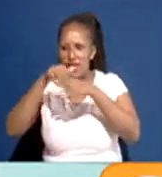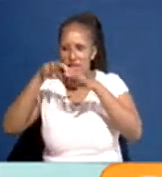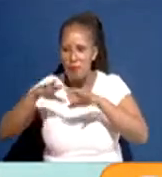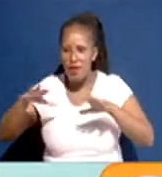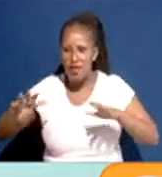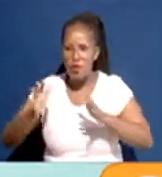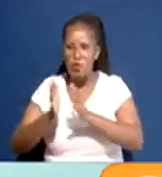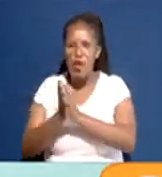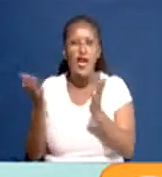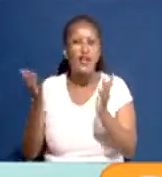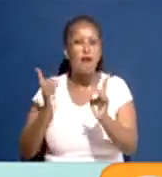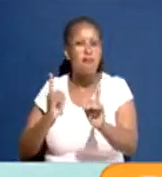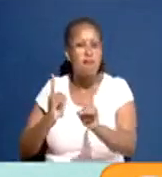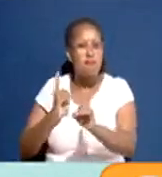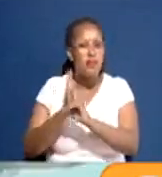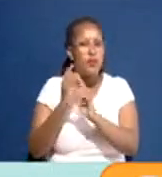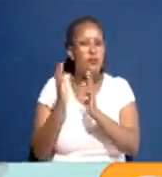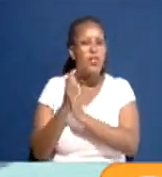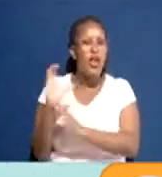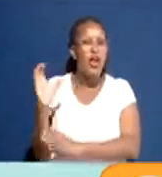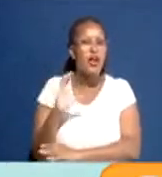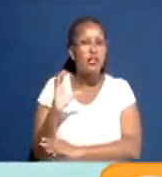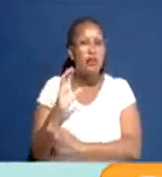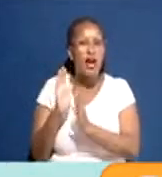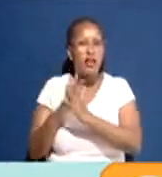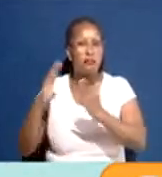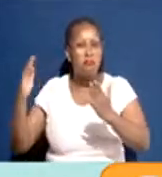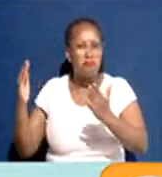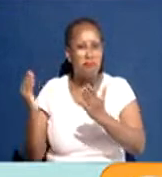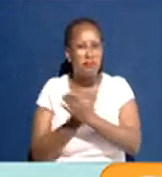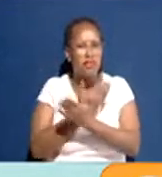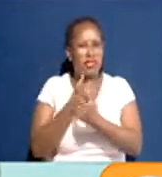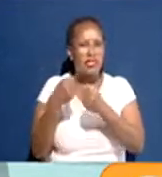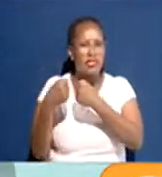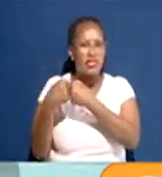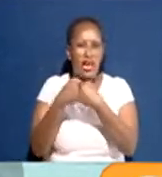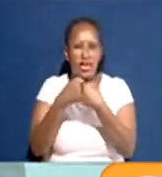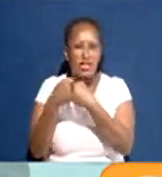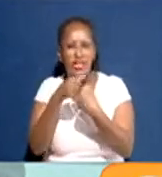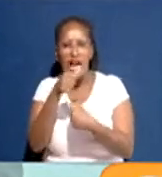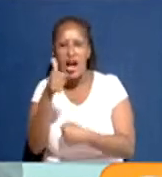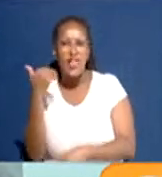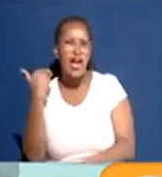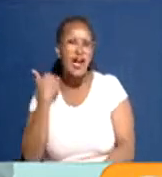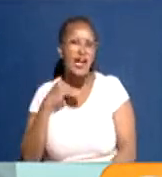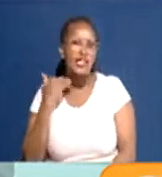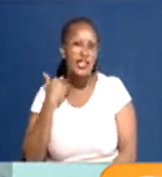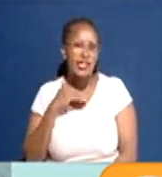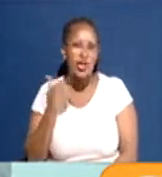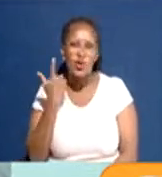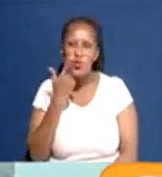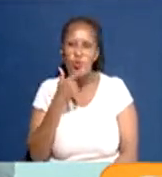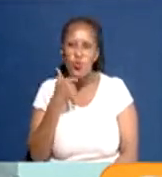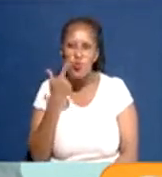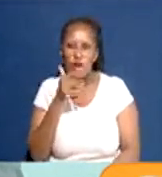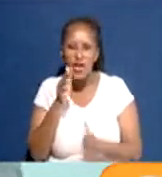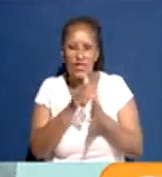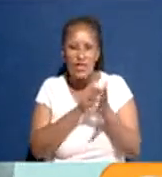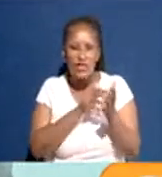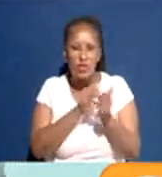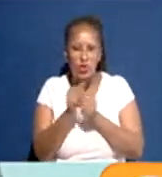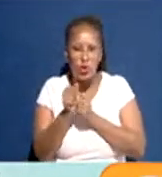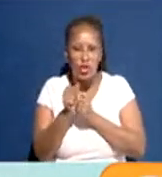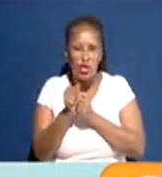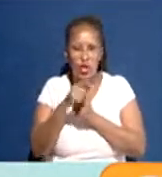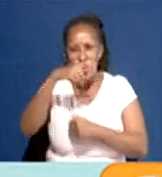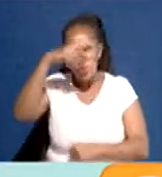na wanunuzi, na tuondoe changamoto ya mabrokers na makartels ambao wanaharibu